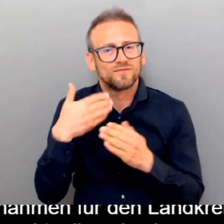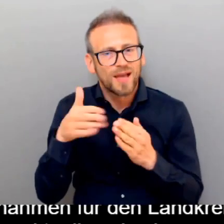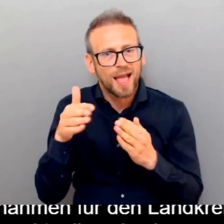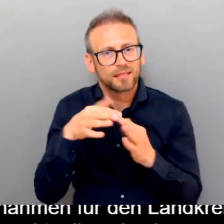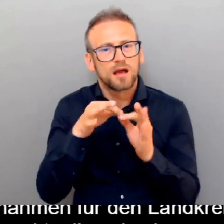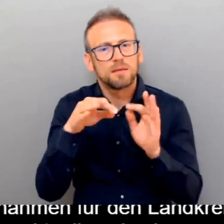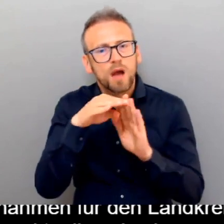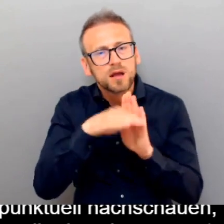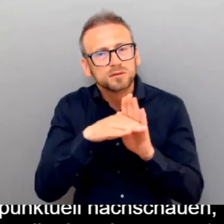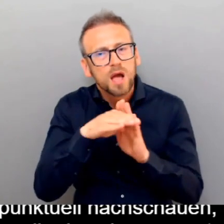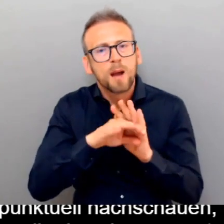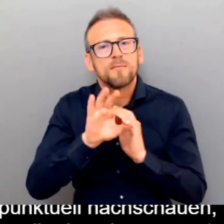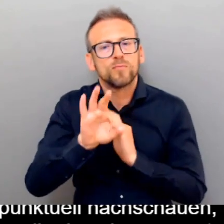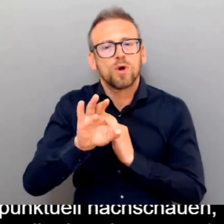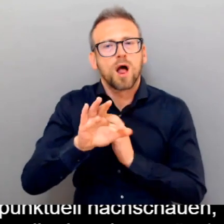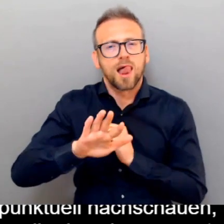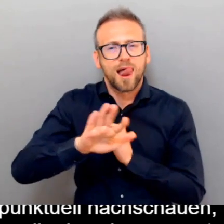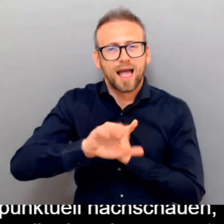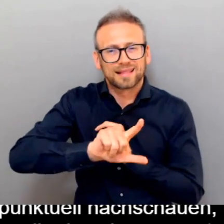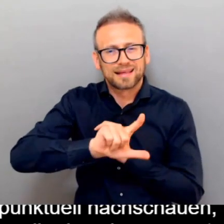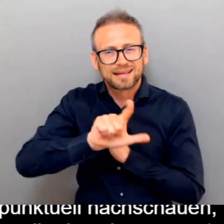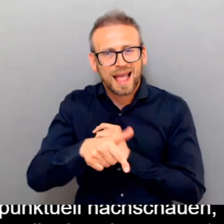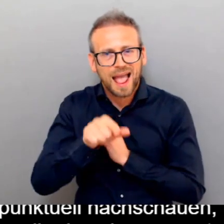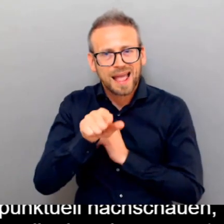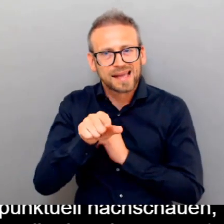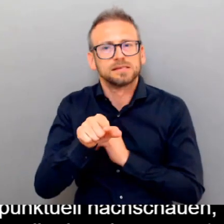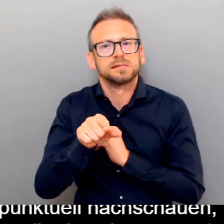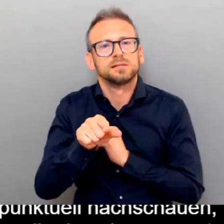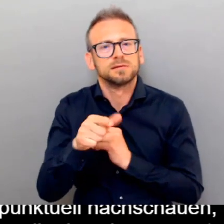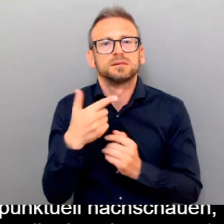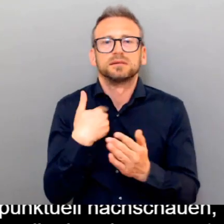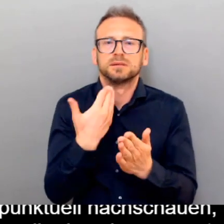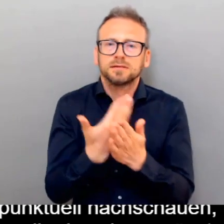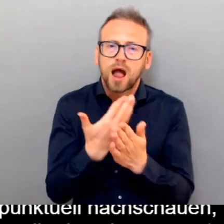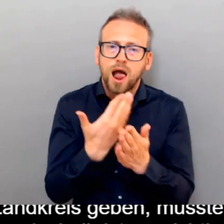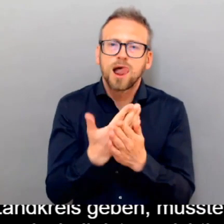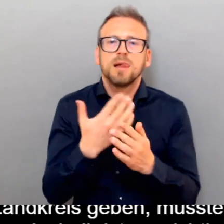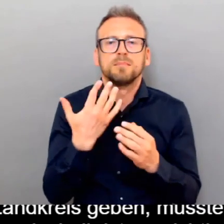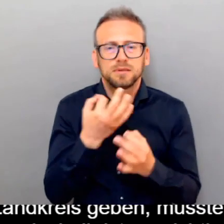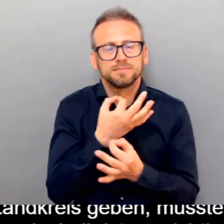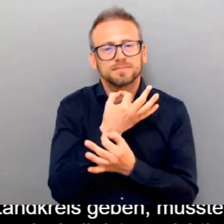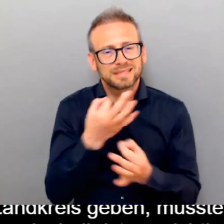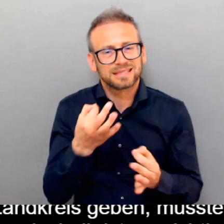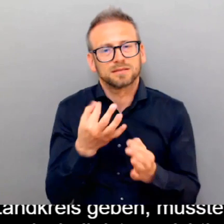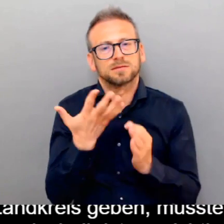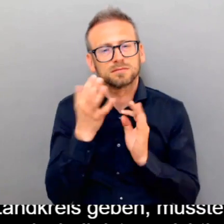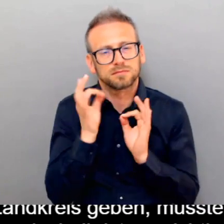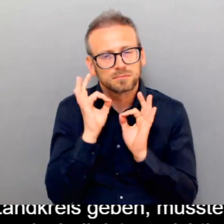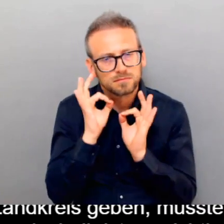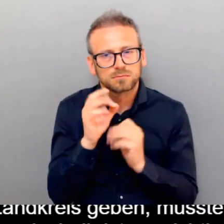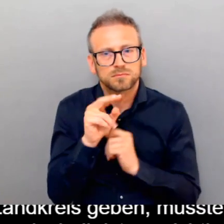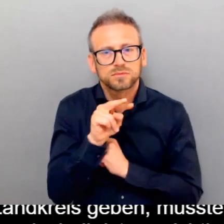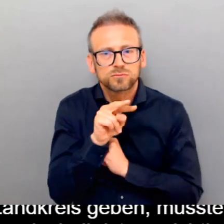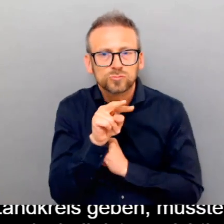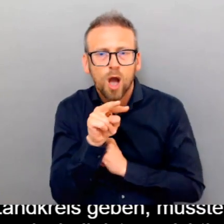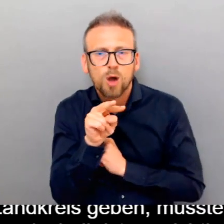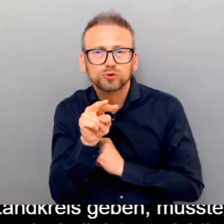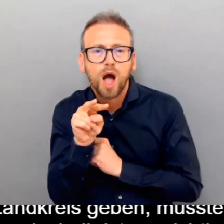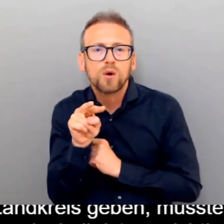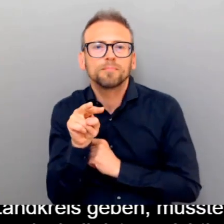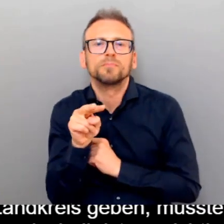deswegen ist es wichtig, immer dem nachzugehen. Und das wollen wir hier eben auch noch mal verstärkt mit dem LGL zusammen tun, um